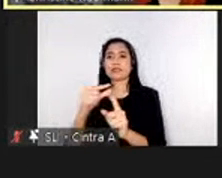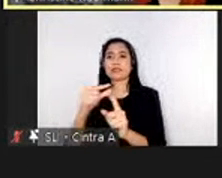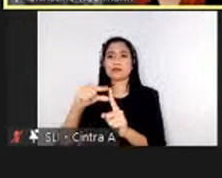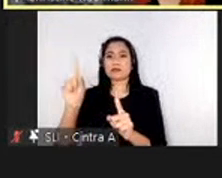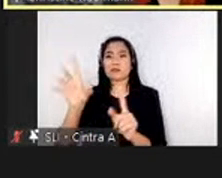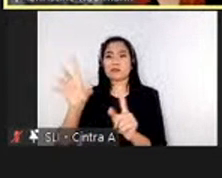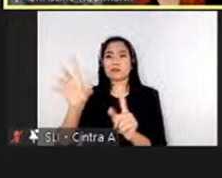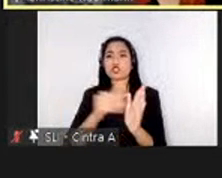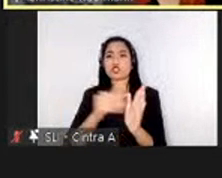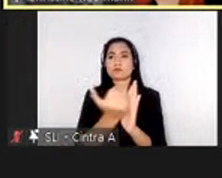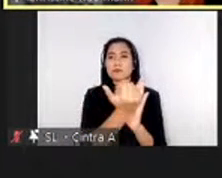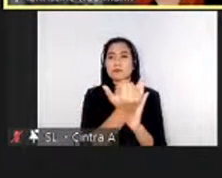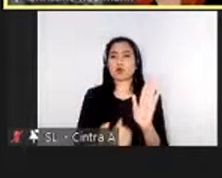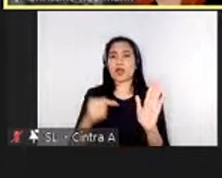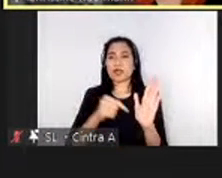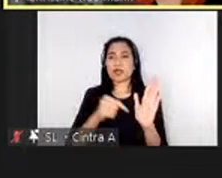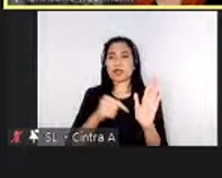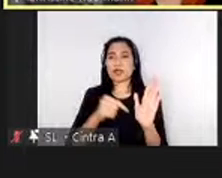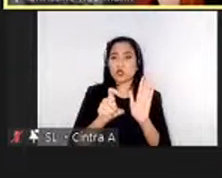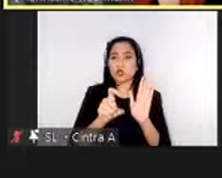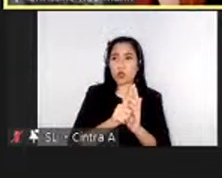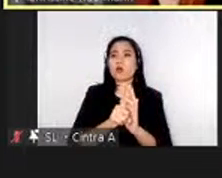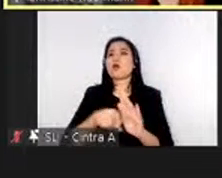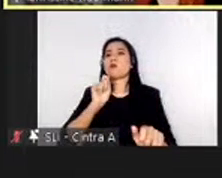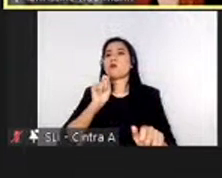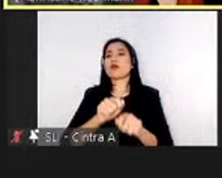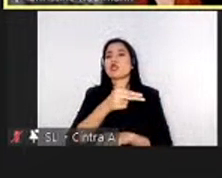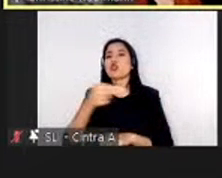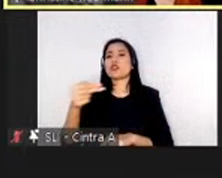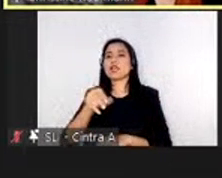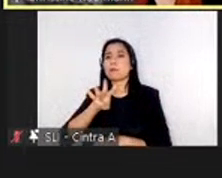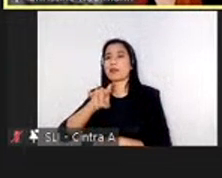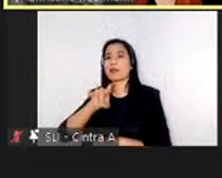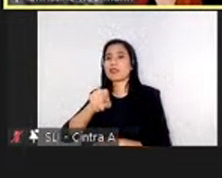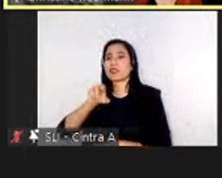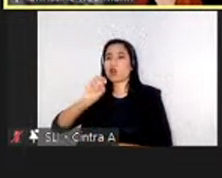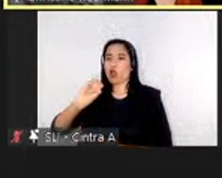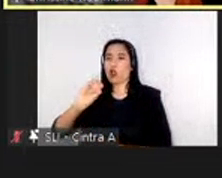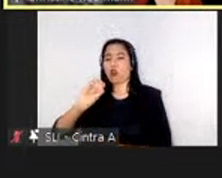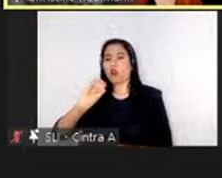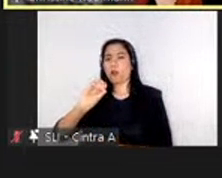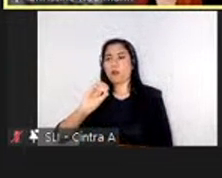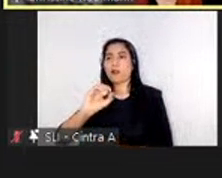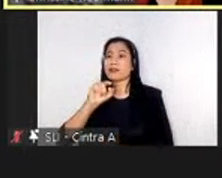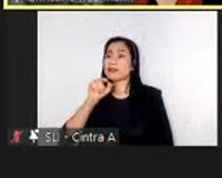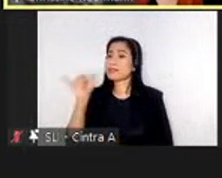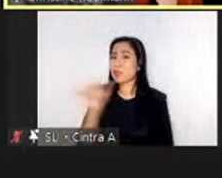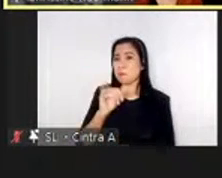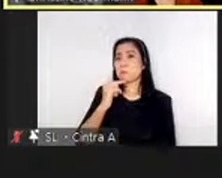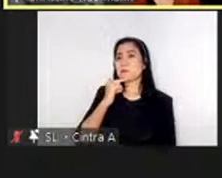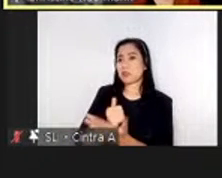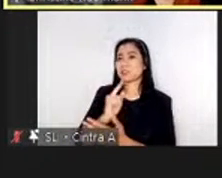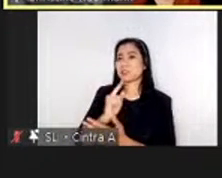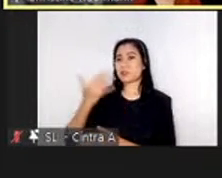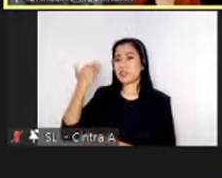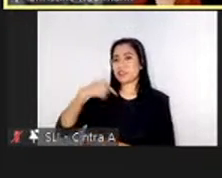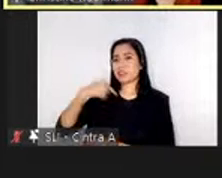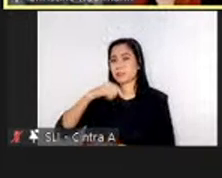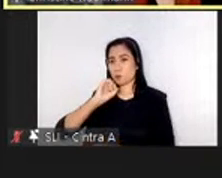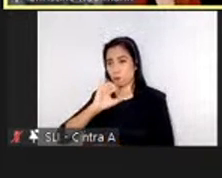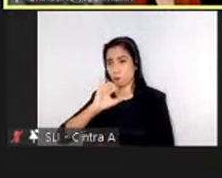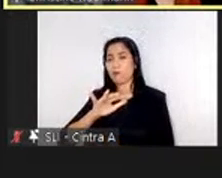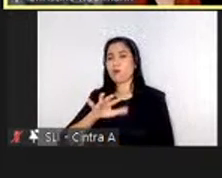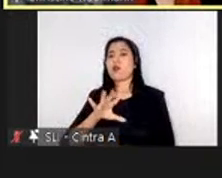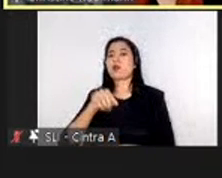misalnya making Indonesia 4.0 sekali lagi sama pentingnya Seperti yang saya sebutkan tadi bahwa dalam